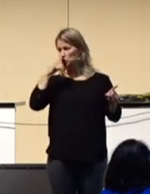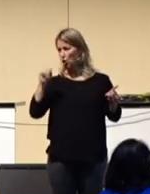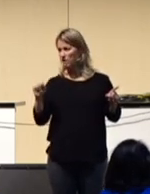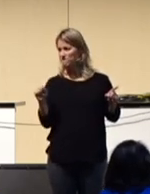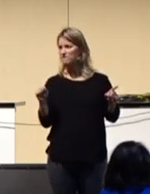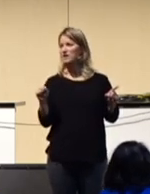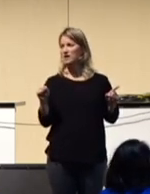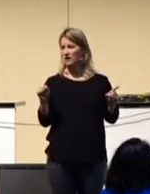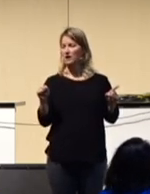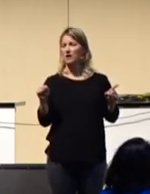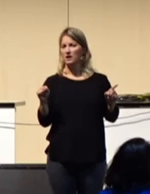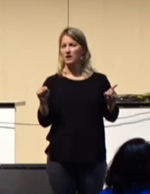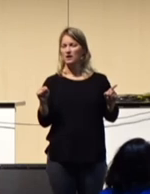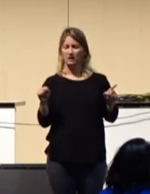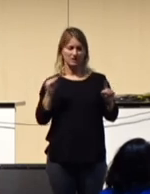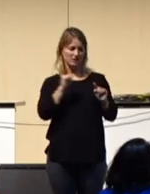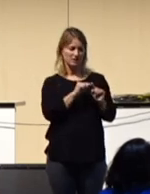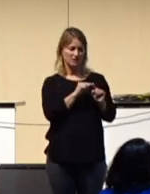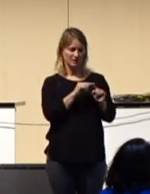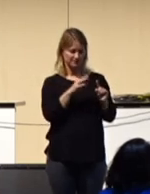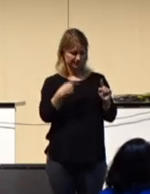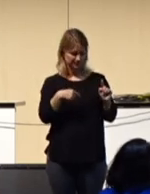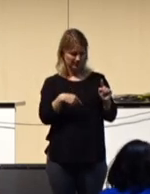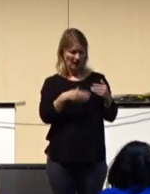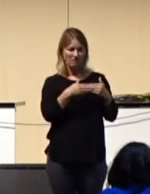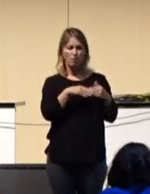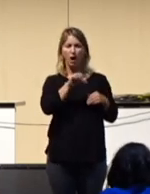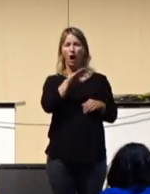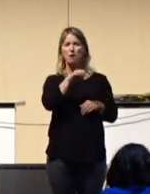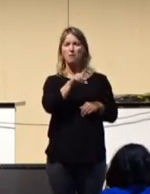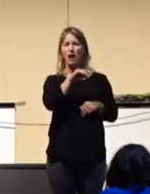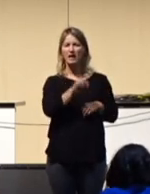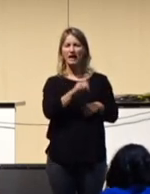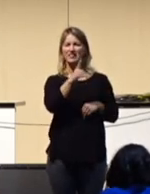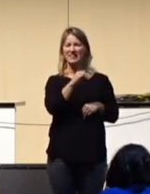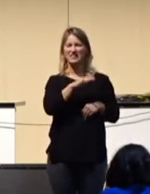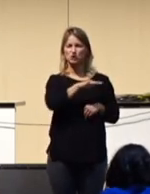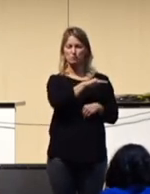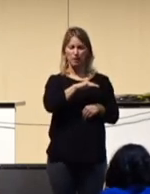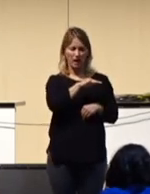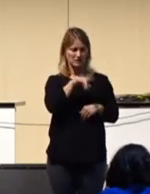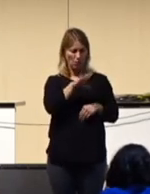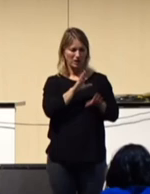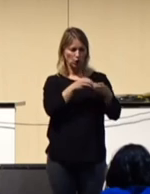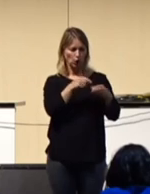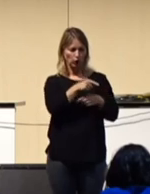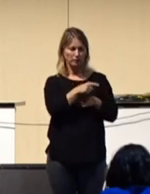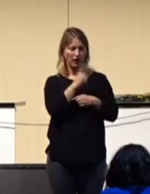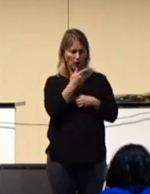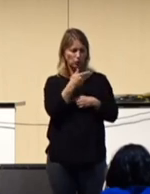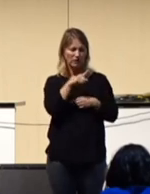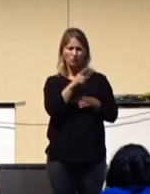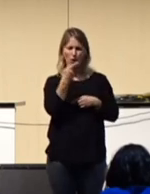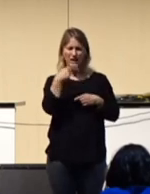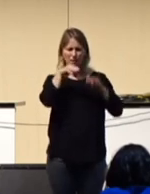jetzt fällt es mir gleich, am Amalie-Dietrich-Platz, der Club, der dort, sag ich mal, auch Jugendarbeit durchführt, die Passage war es,